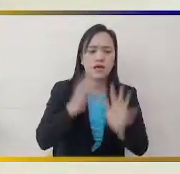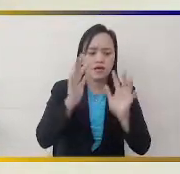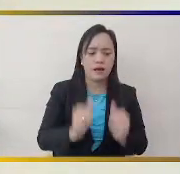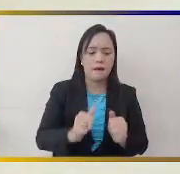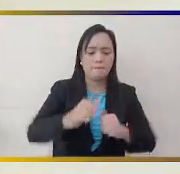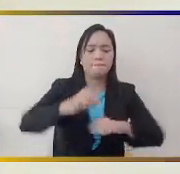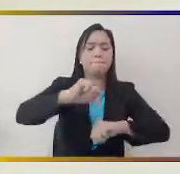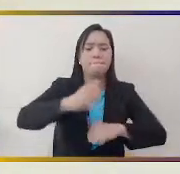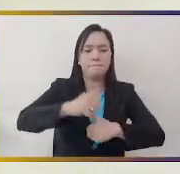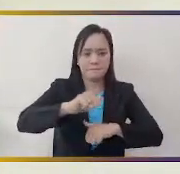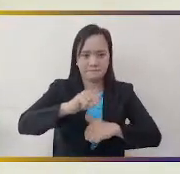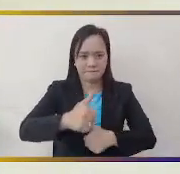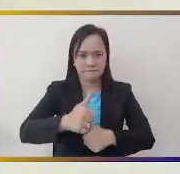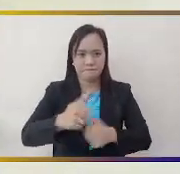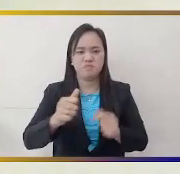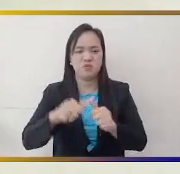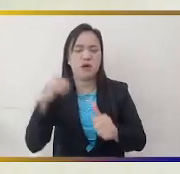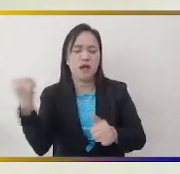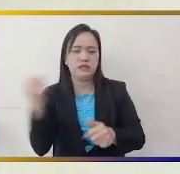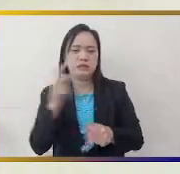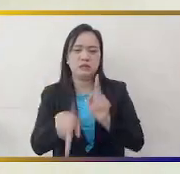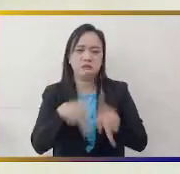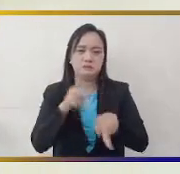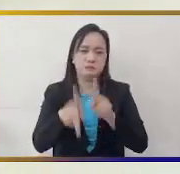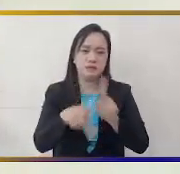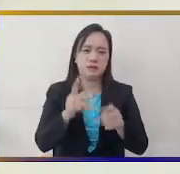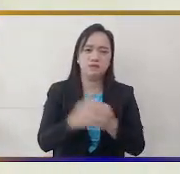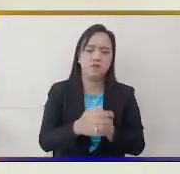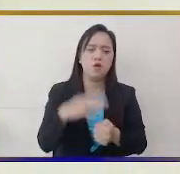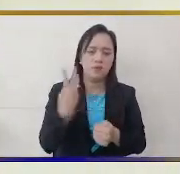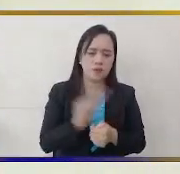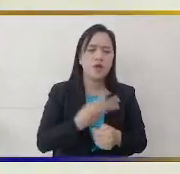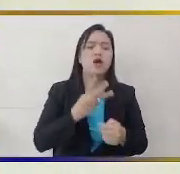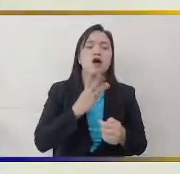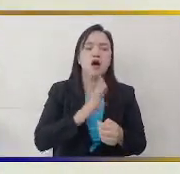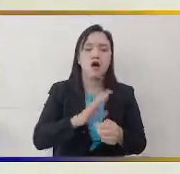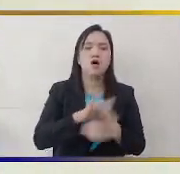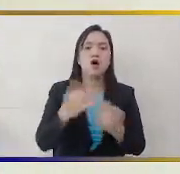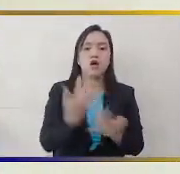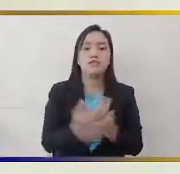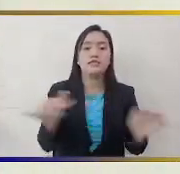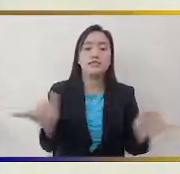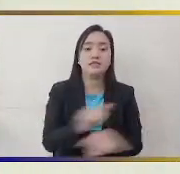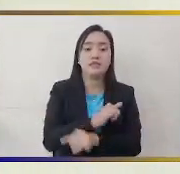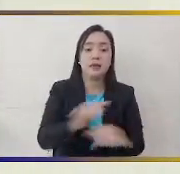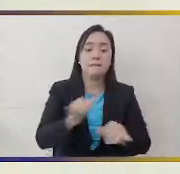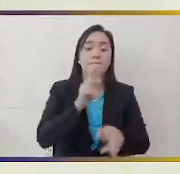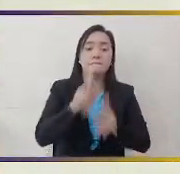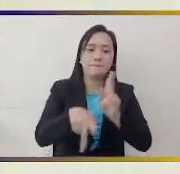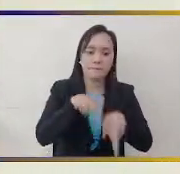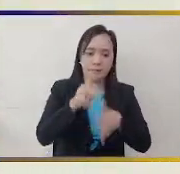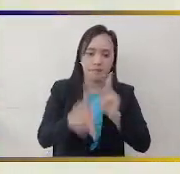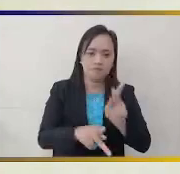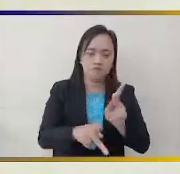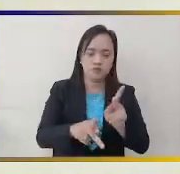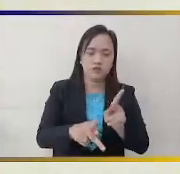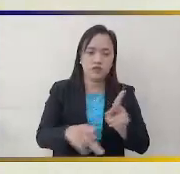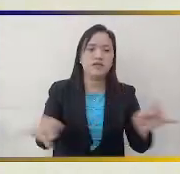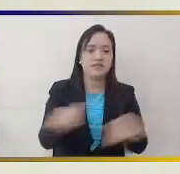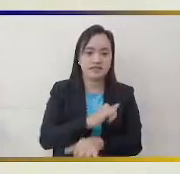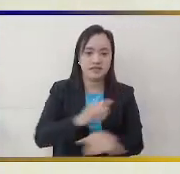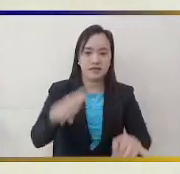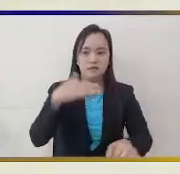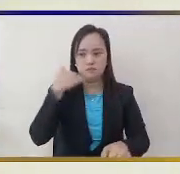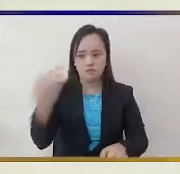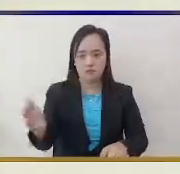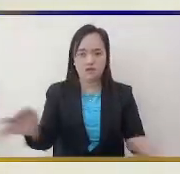sa iba that's pare-parehas tayong tao Paras at parhas tayong mamamatay at par parhas tayong